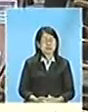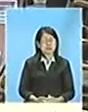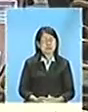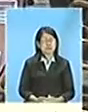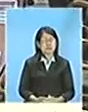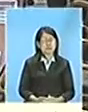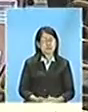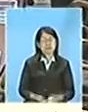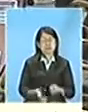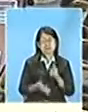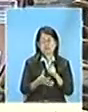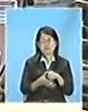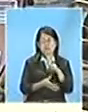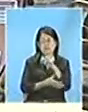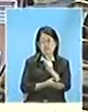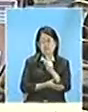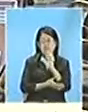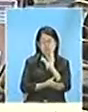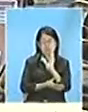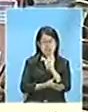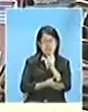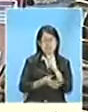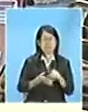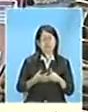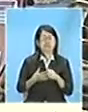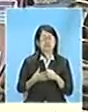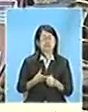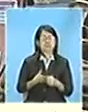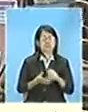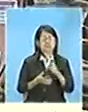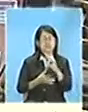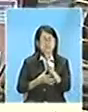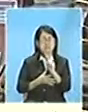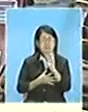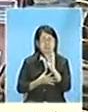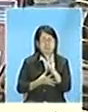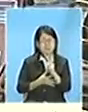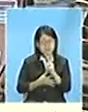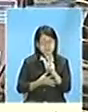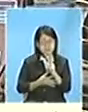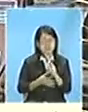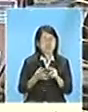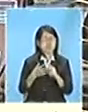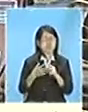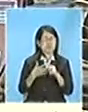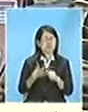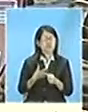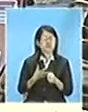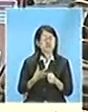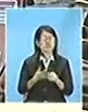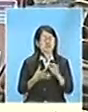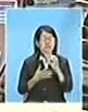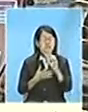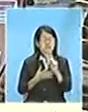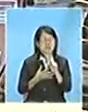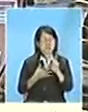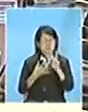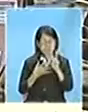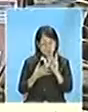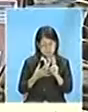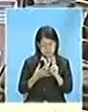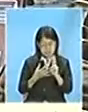นายสุรชัยชัยตระกูลทองนายสุรชัยเลี้ยงบุญเลิศชัยนายสุรเดชจิรั